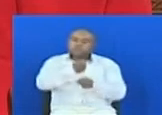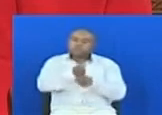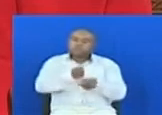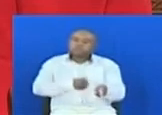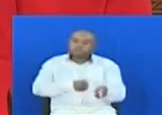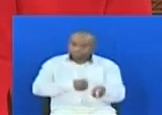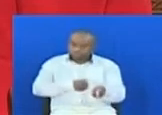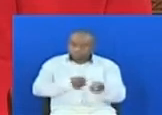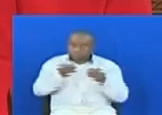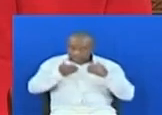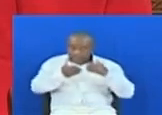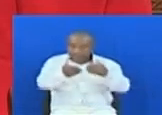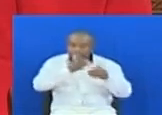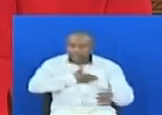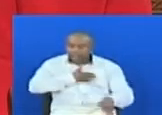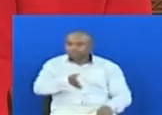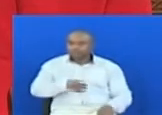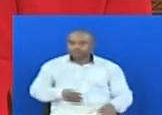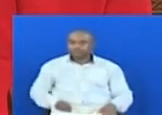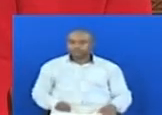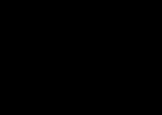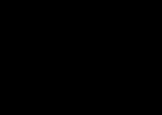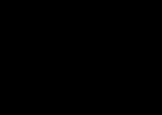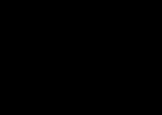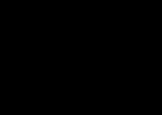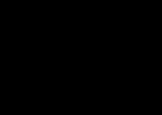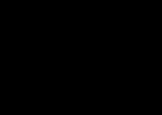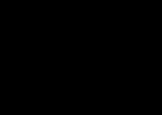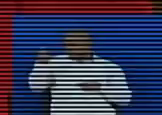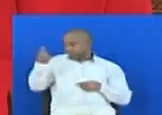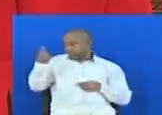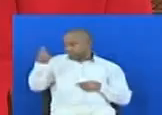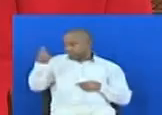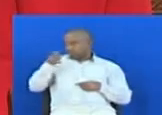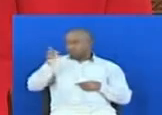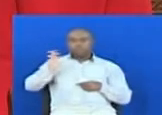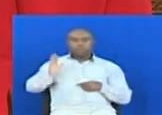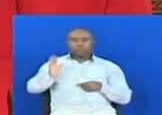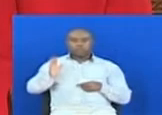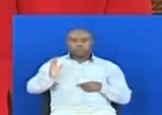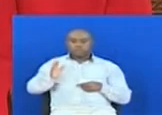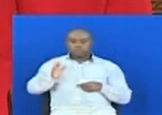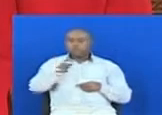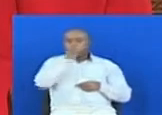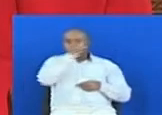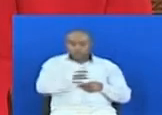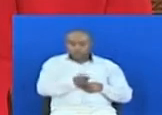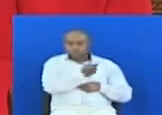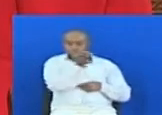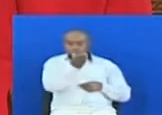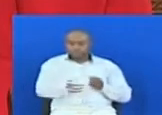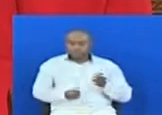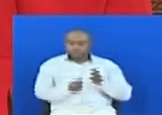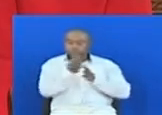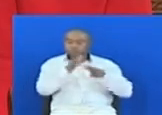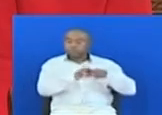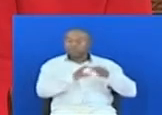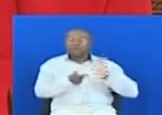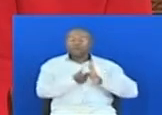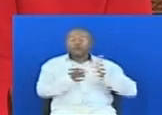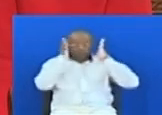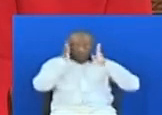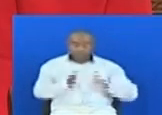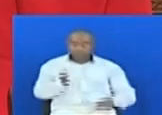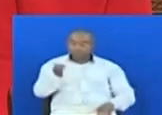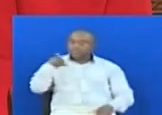ambayo iko mbele yetu. Na rais hakuwa peke yake, walitokea majemedari wengine. Mheshimiwa Jafo,